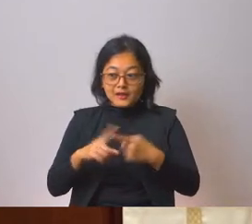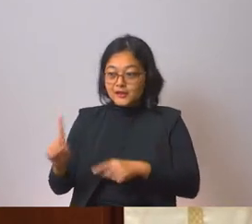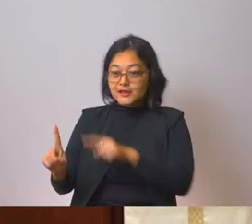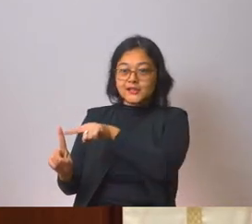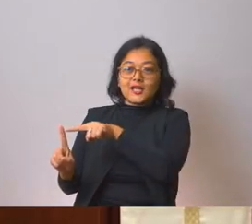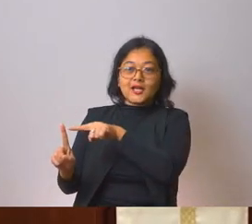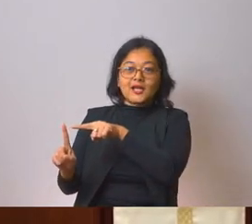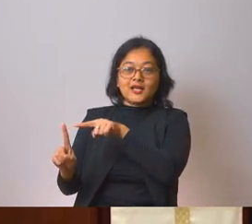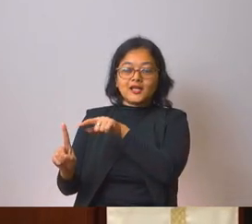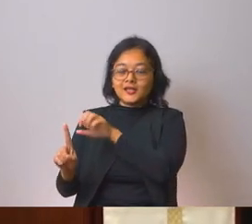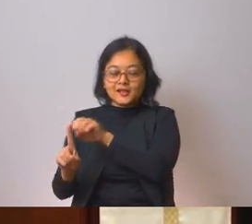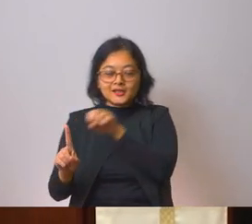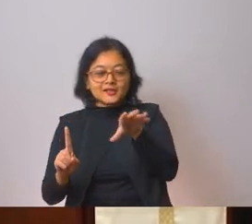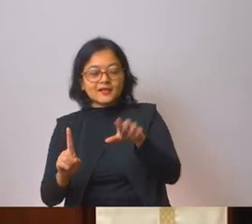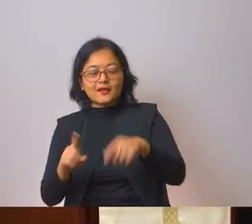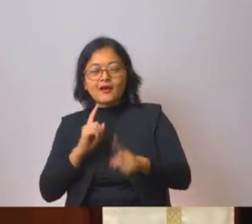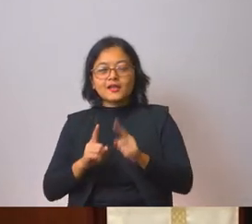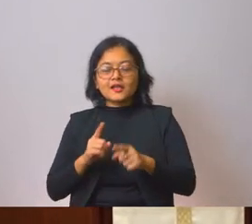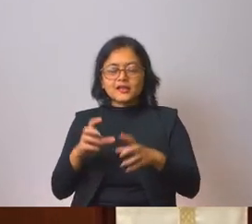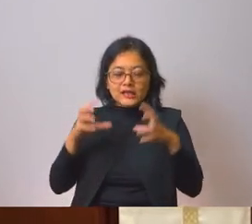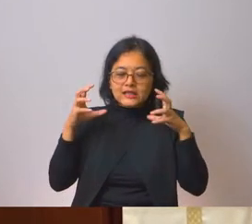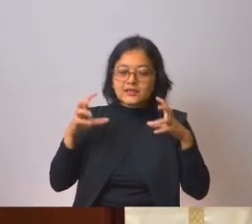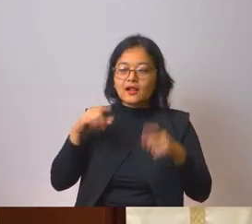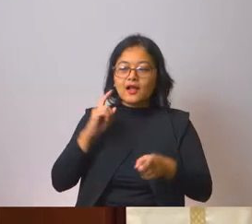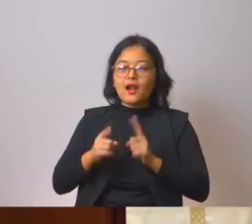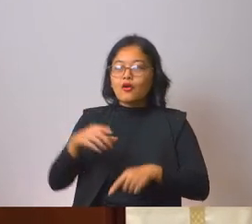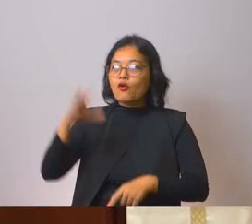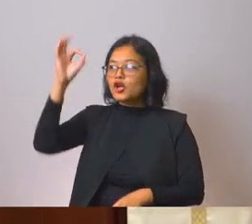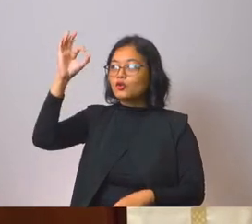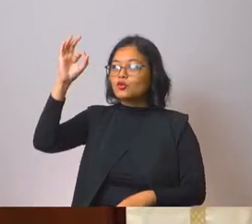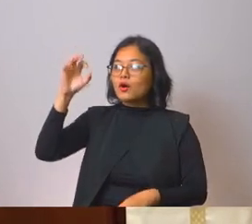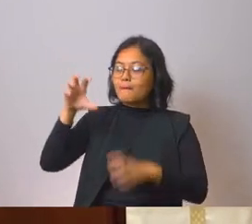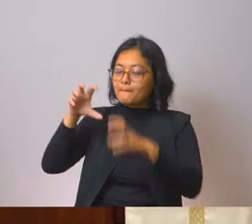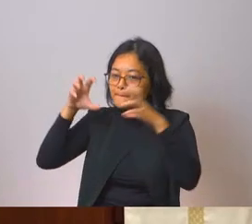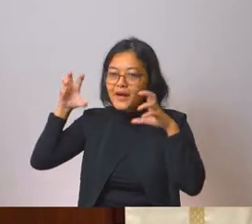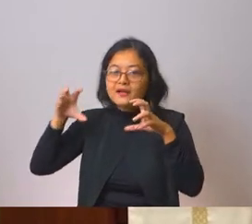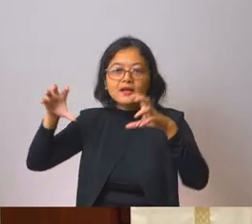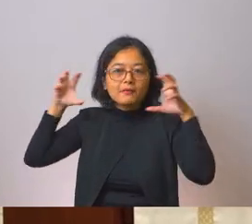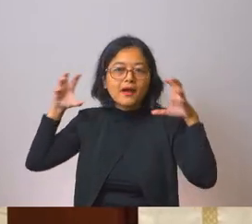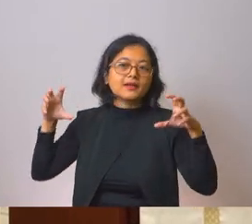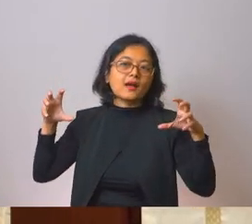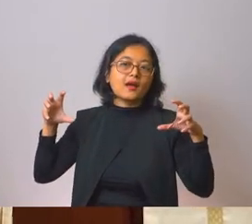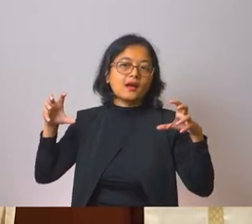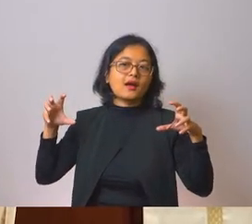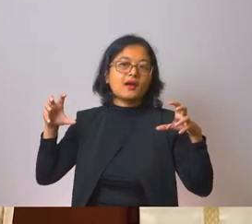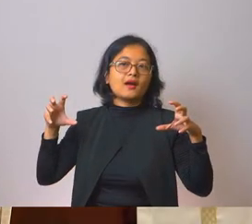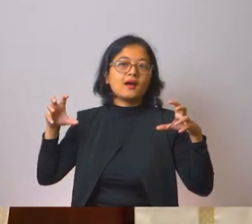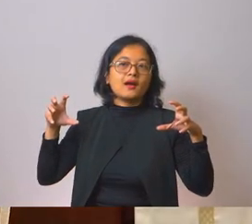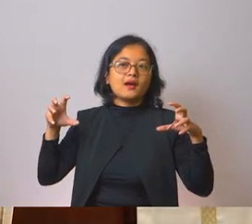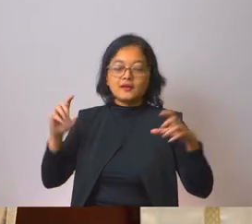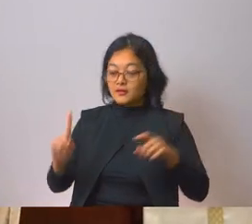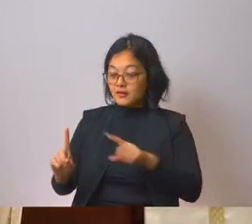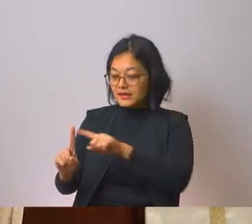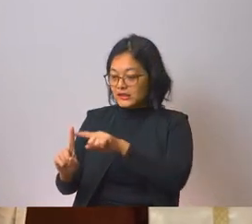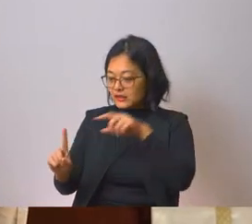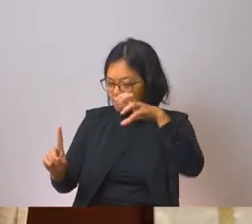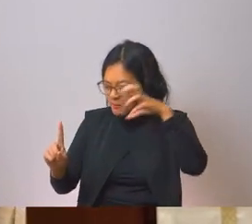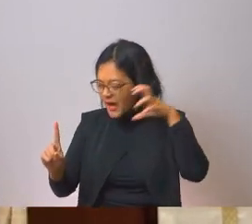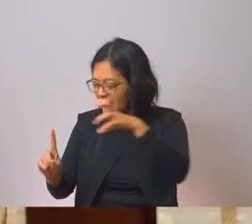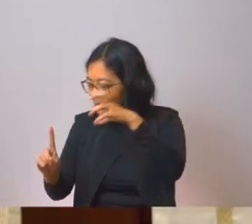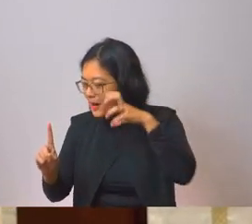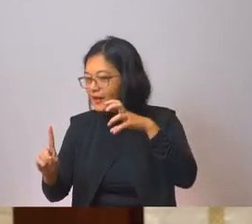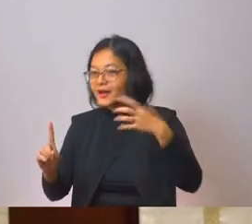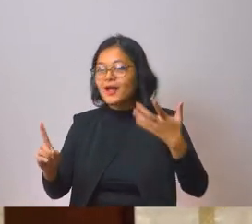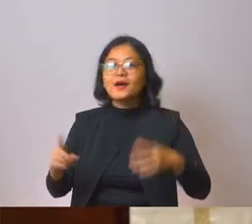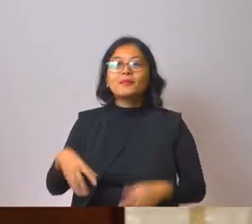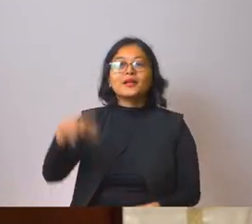Anak-anak kadangkala menjadi sasaran kejengkelan orang-orang dewasa. Apalagi kalau kita sudah capek di kantor,